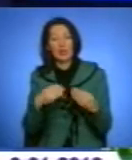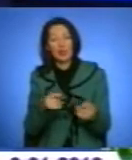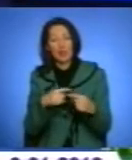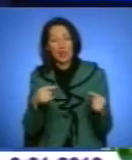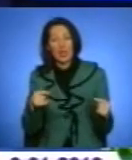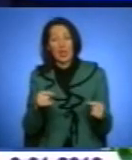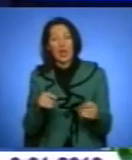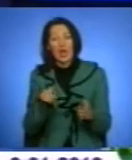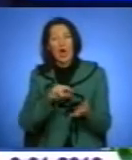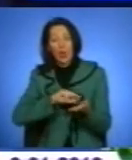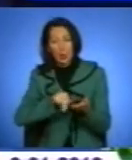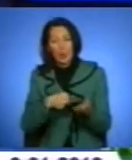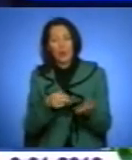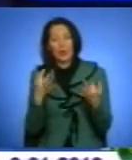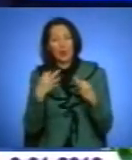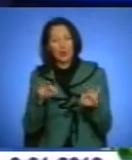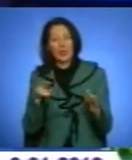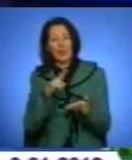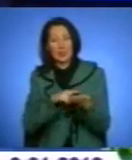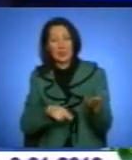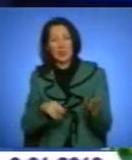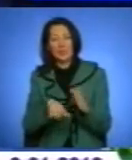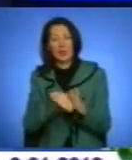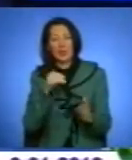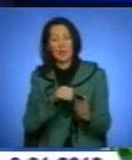довідок, дозволів, ліцензій, витягів з реєстрів,